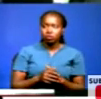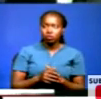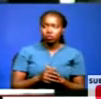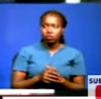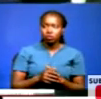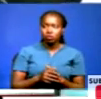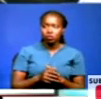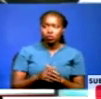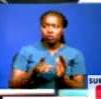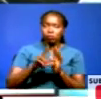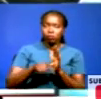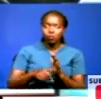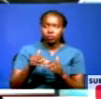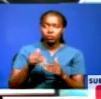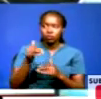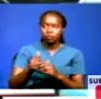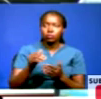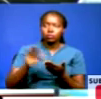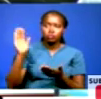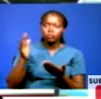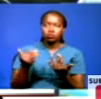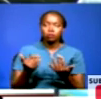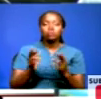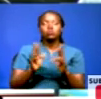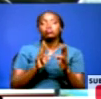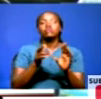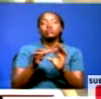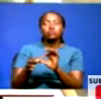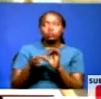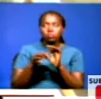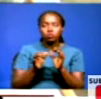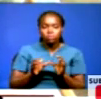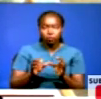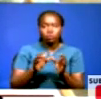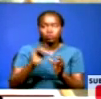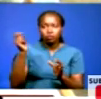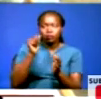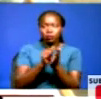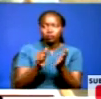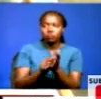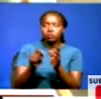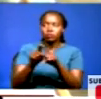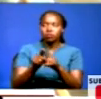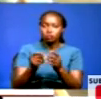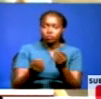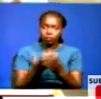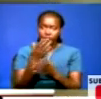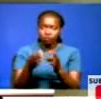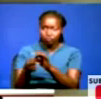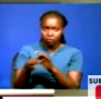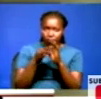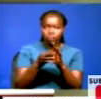Pindi tu baada ya kula kiapo, wanachama hao sasa wamejitolea kushirikiana kusukuma ajenda ya Kenya, na wakati huo huo kukuza uwiano katika kanda